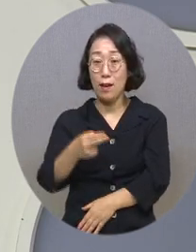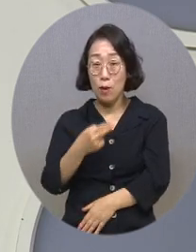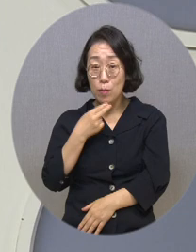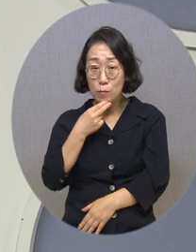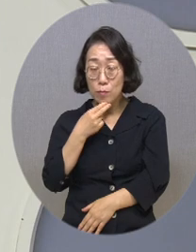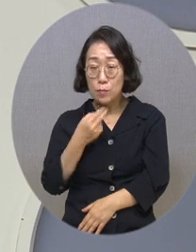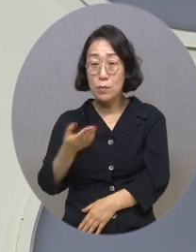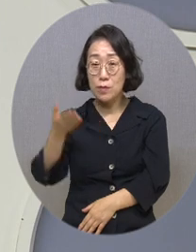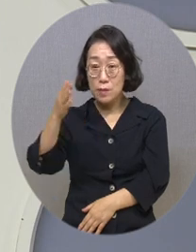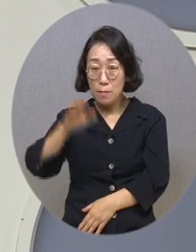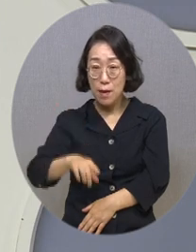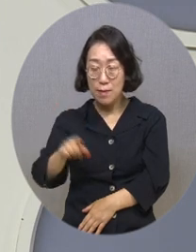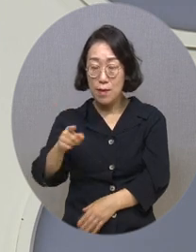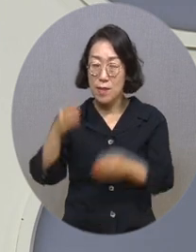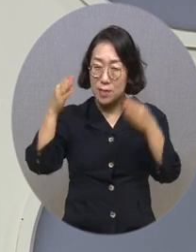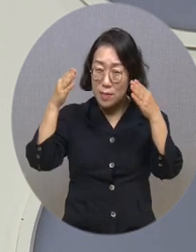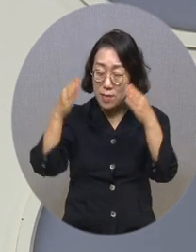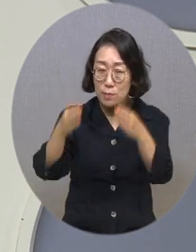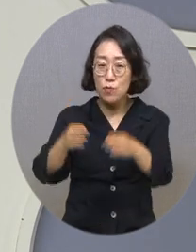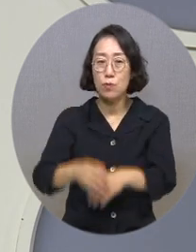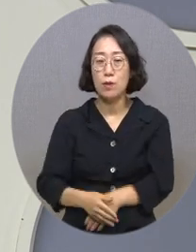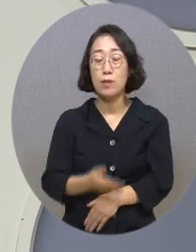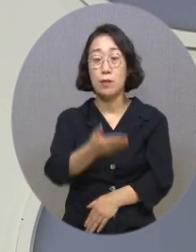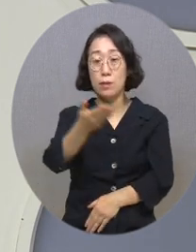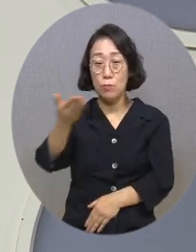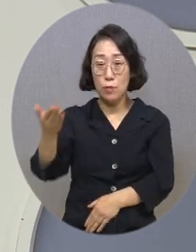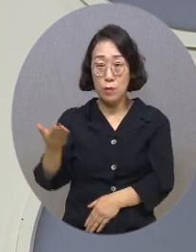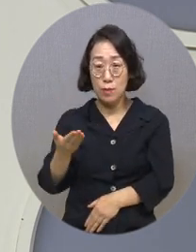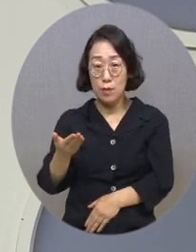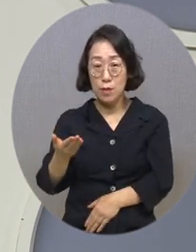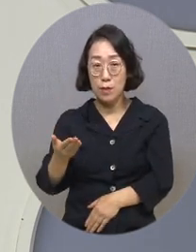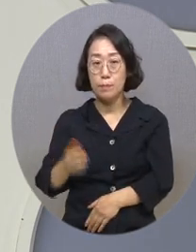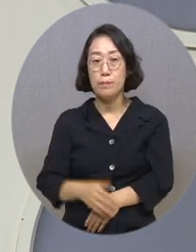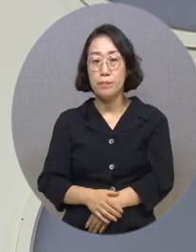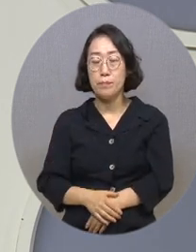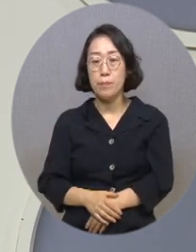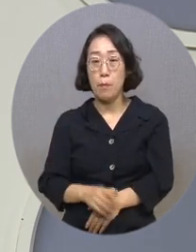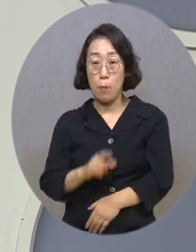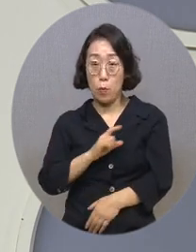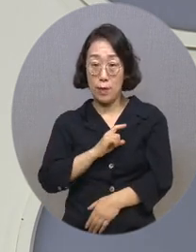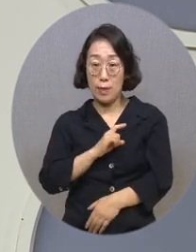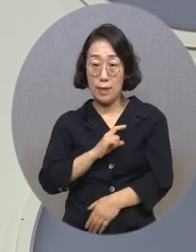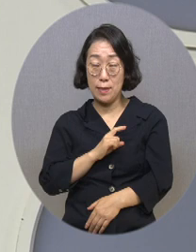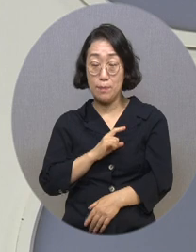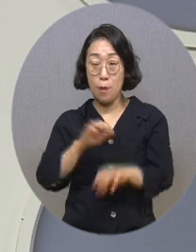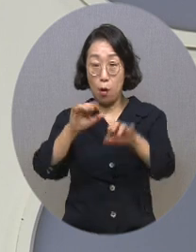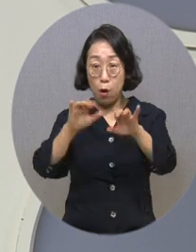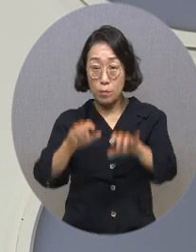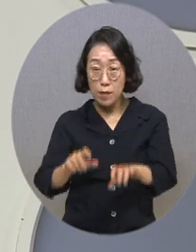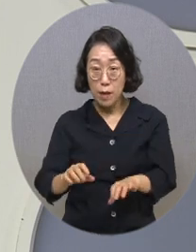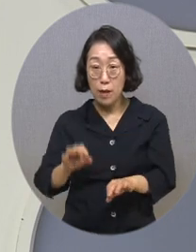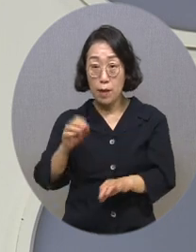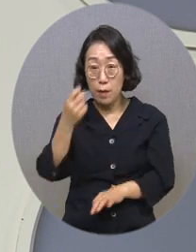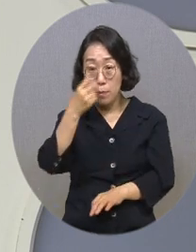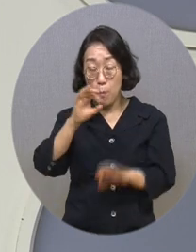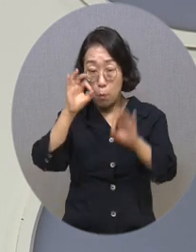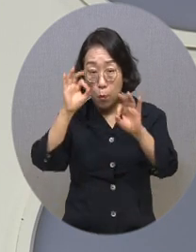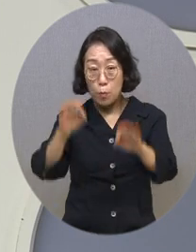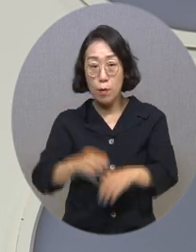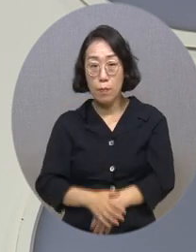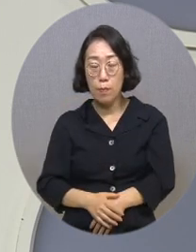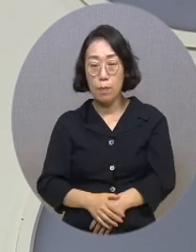일을 하는 거는 그분들이 제가 공개된 기사를 본인 이름 검색해서 나왔을 때 거기다